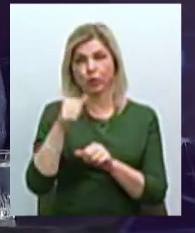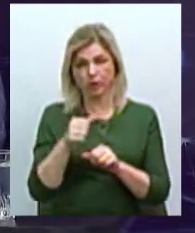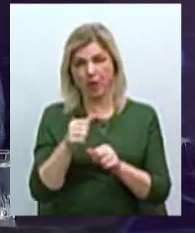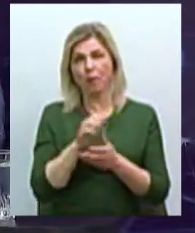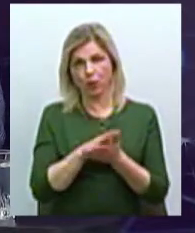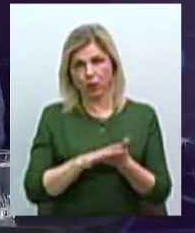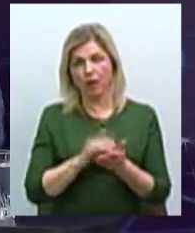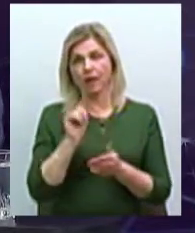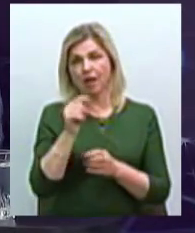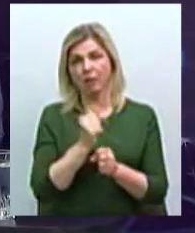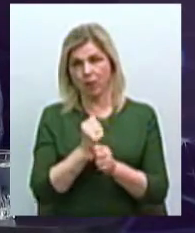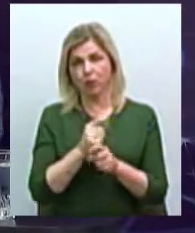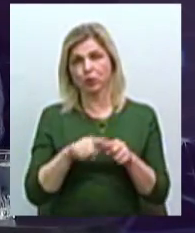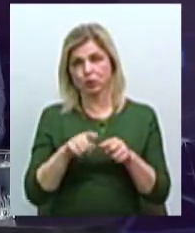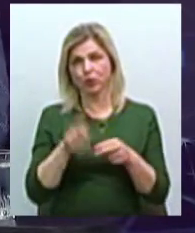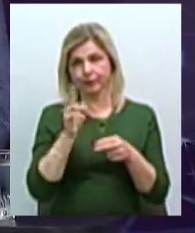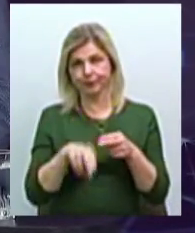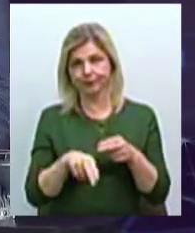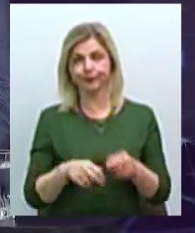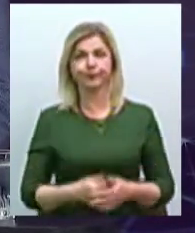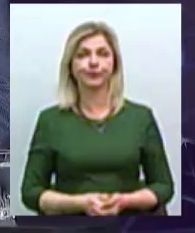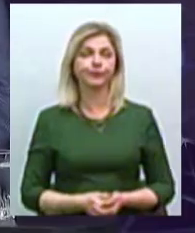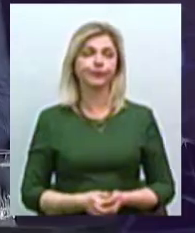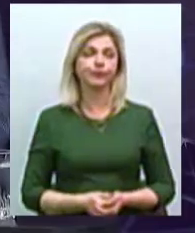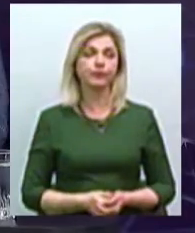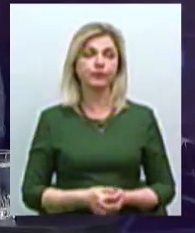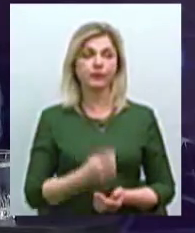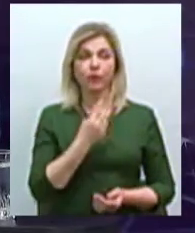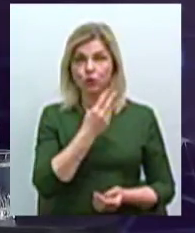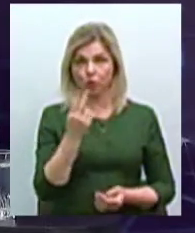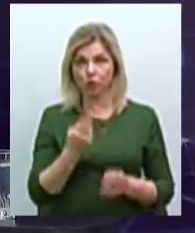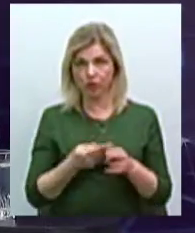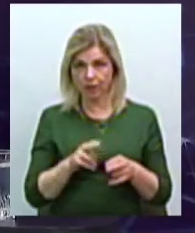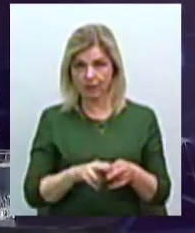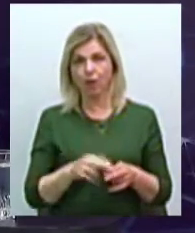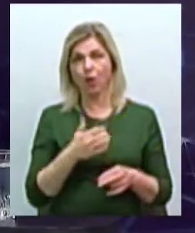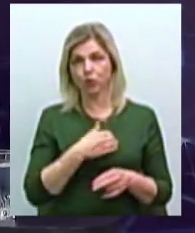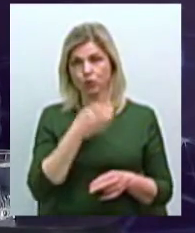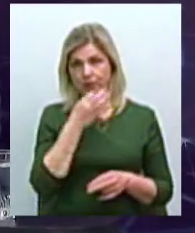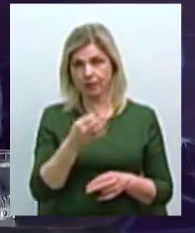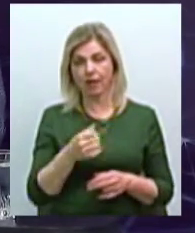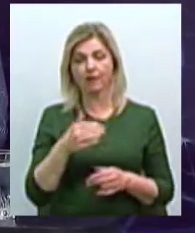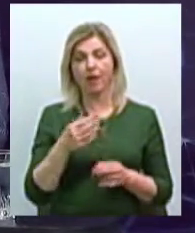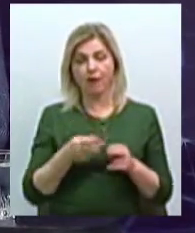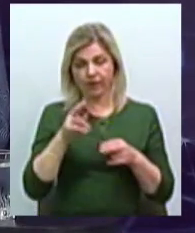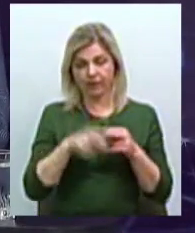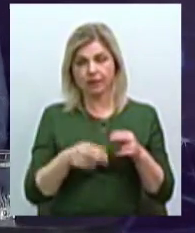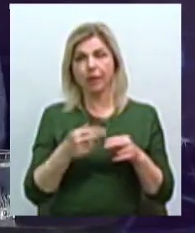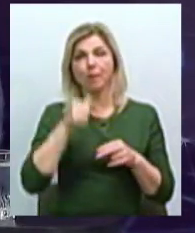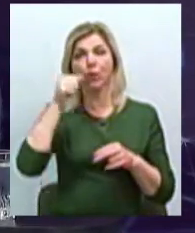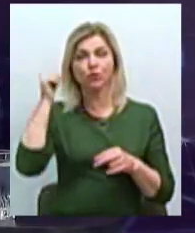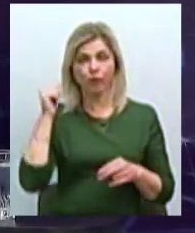вже роботи виходять на фініш. З огляду на це, хочу сказати, що в минулому році, в кінці минулого року, ми